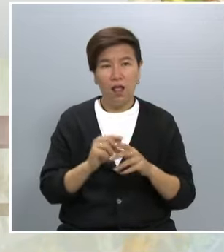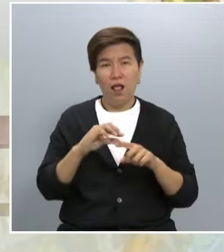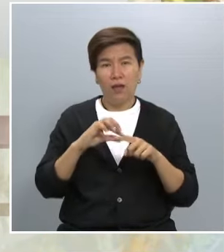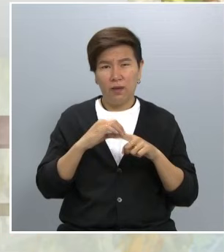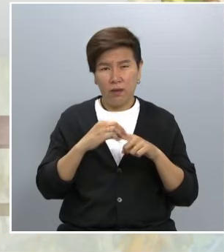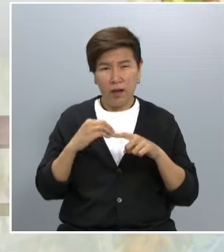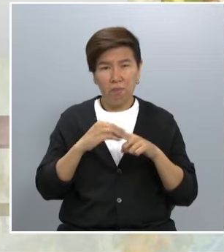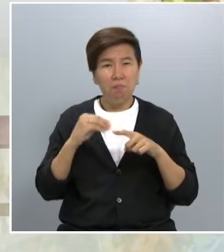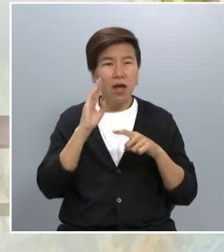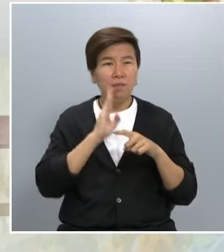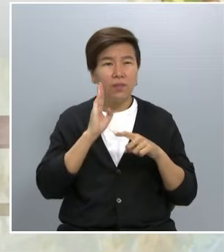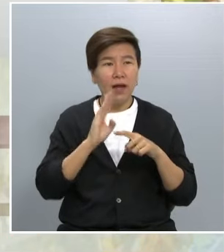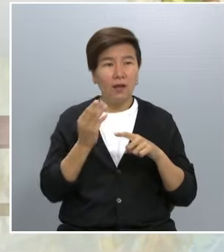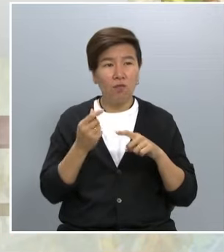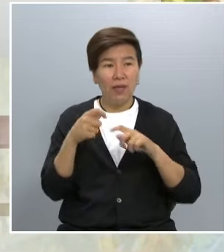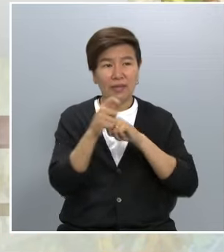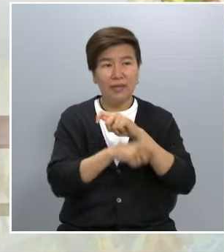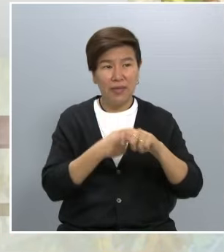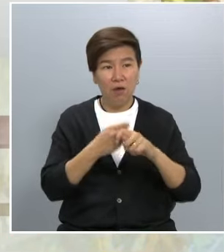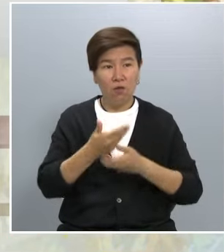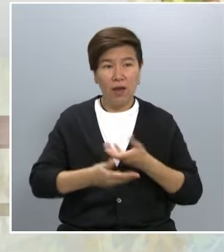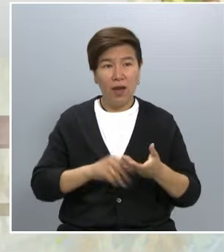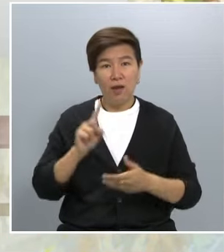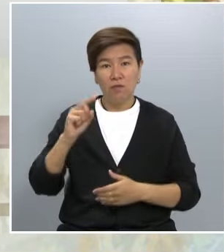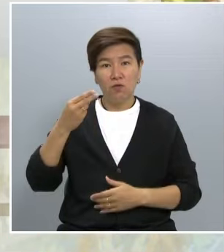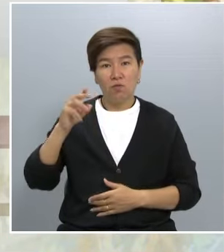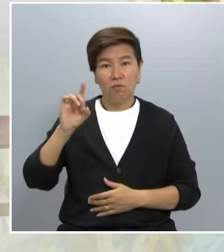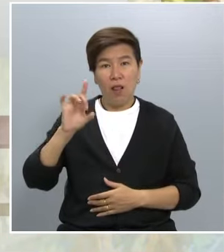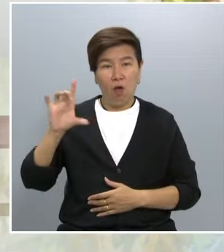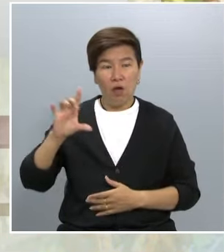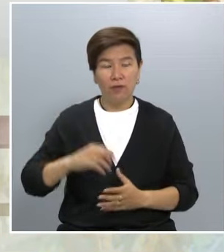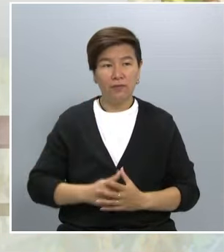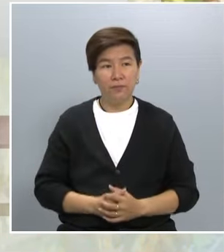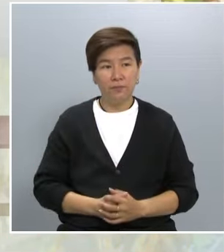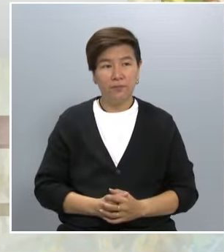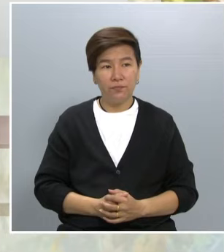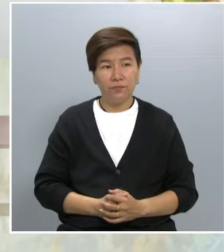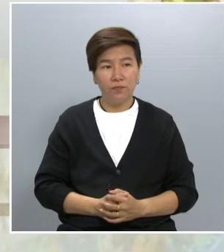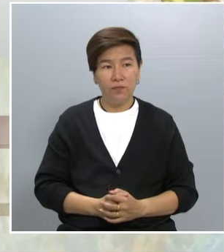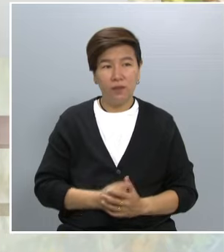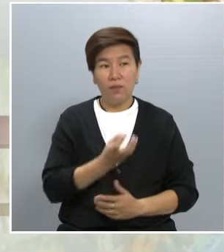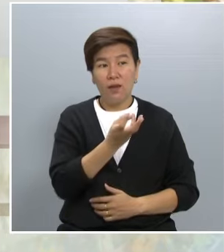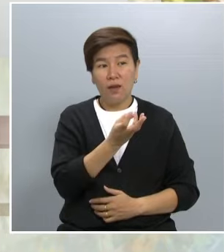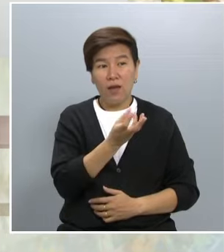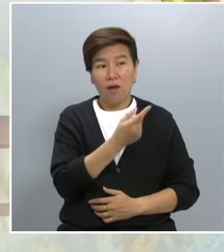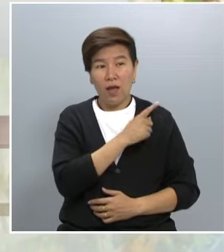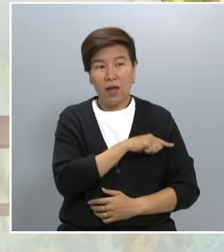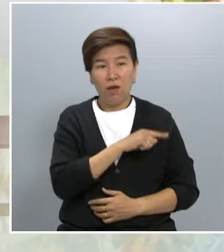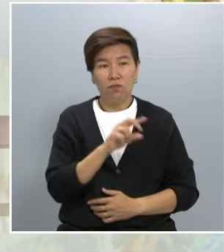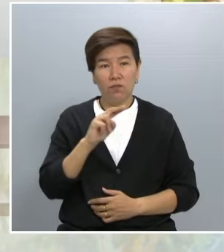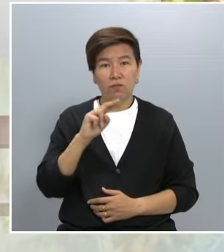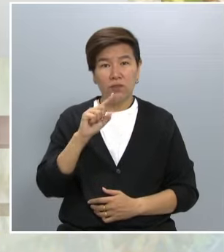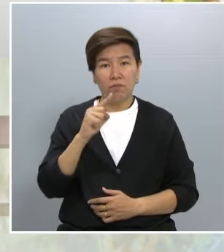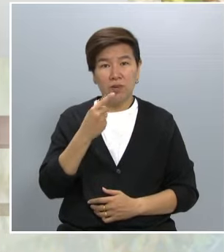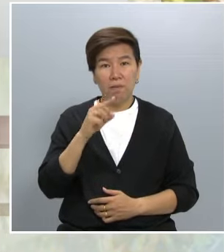สดความชื้นเกิน 25%ขายได้12,800บาทต่อตันข้าวเปลือกเจ้าขาวทั่วไป 1800